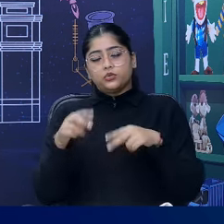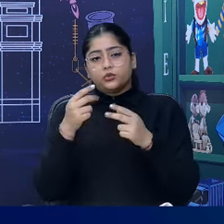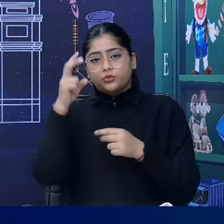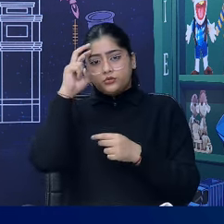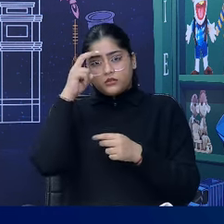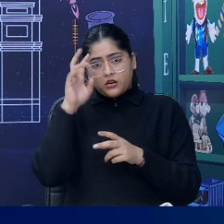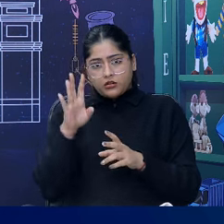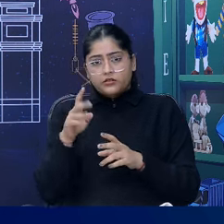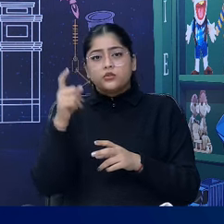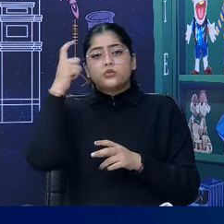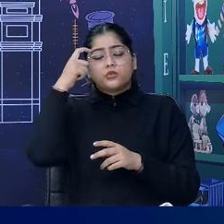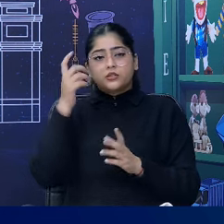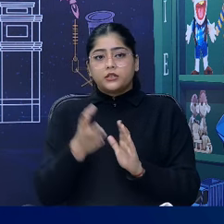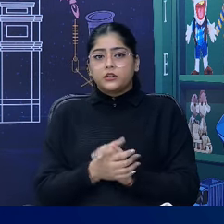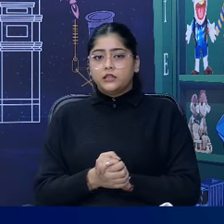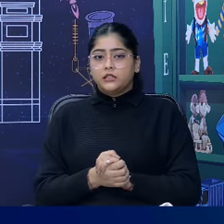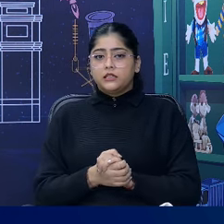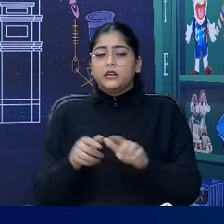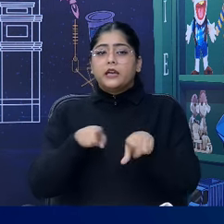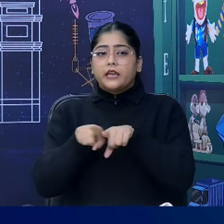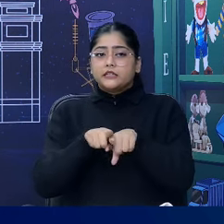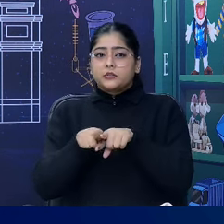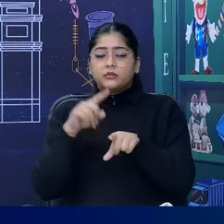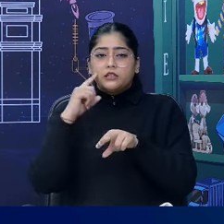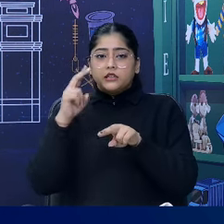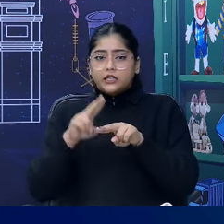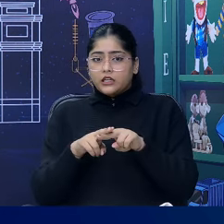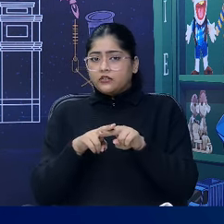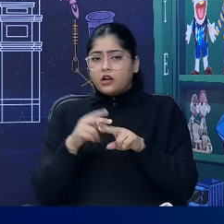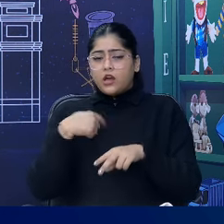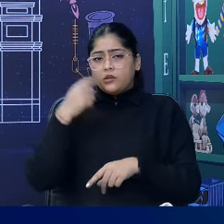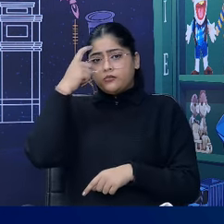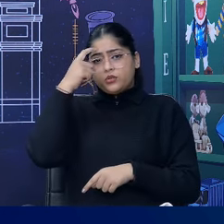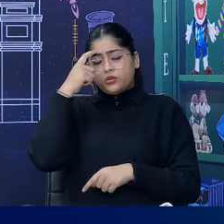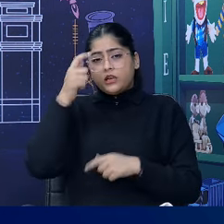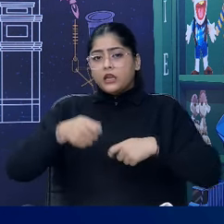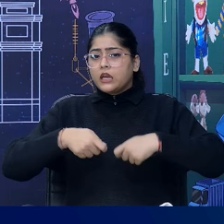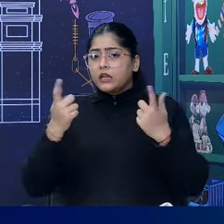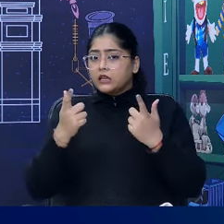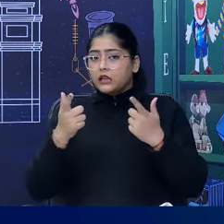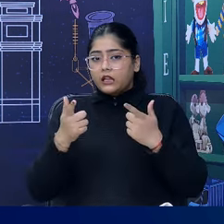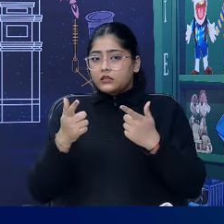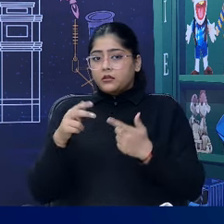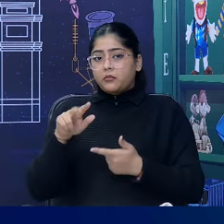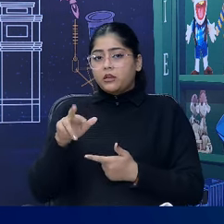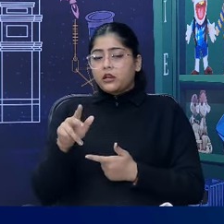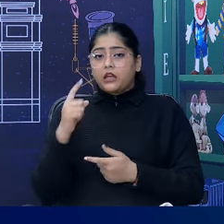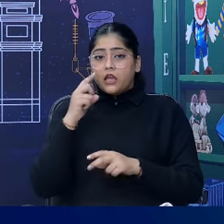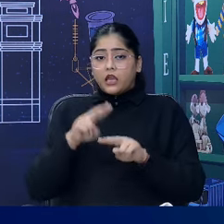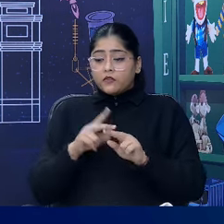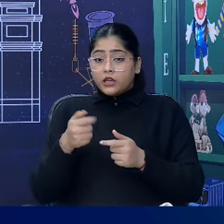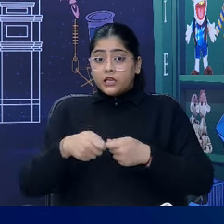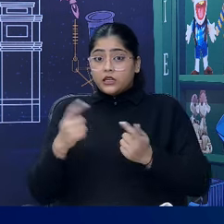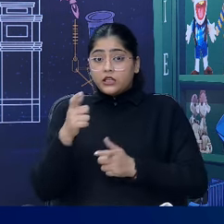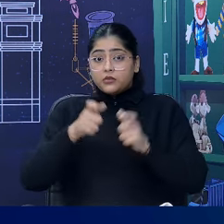मुझे लग रहा है कि हाँ, कैटेगरी अगर रिचनेस है उस पॉइंट ऑफ व्यू से ये सेट हो सकता है, मुझे लगता है हो सकता है. हाँ,